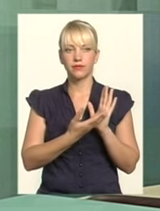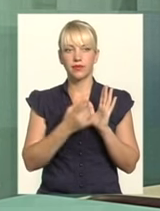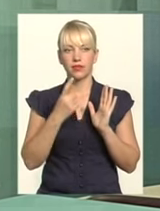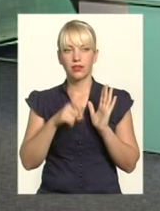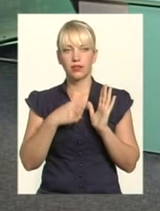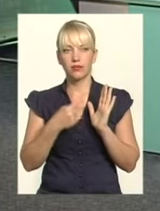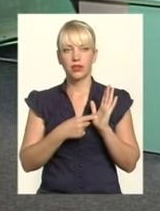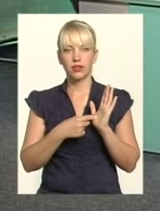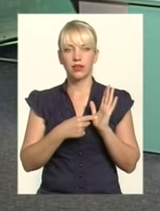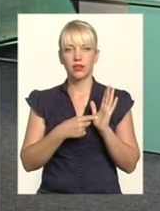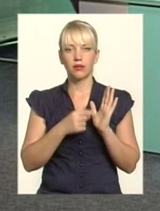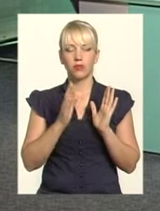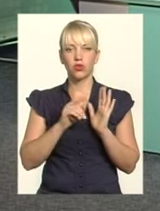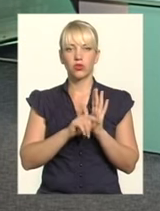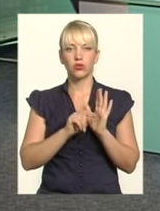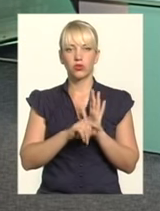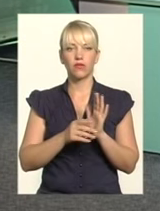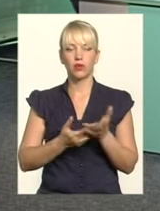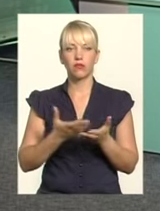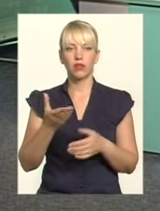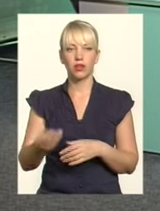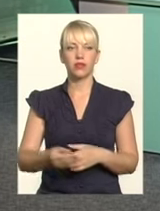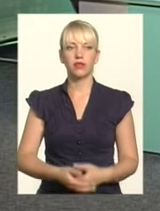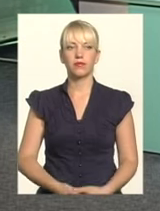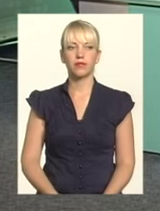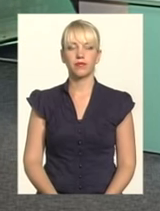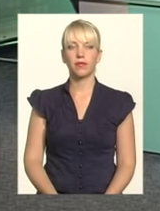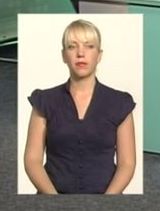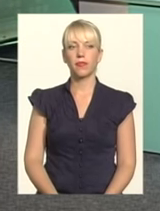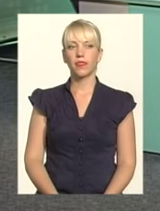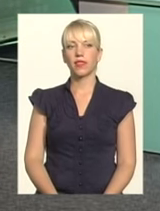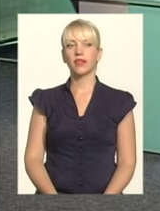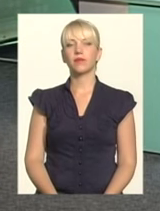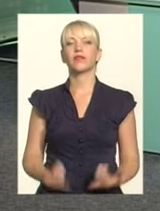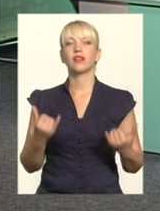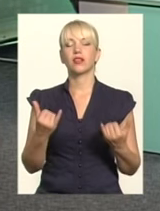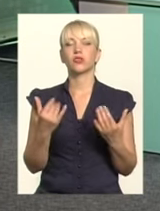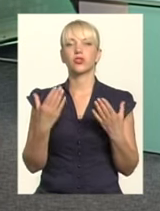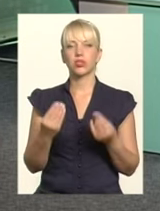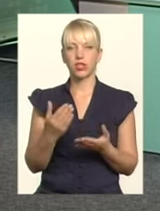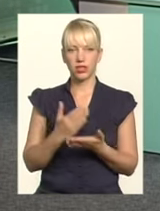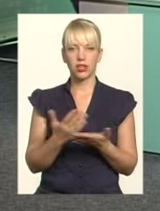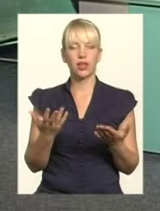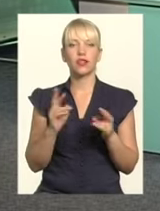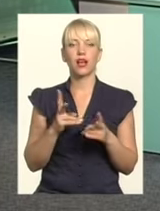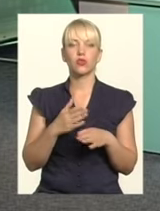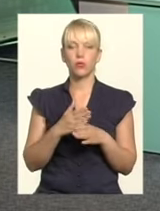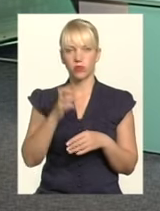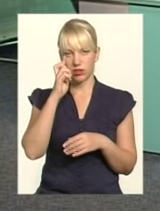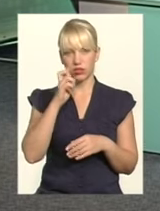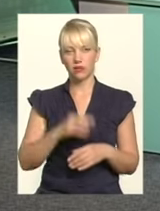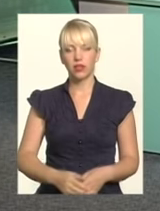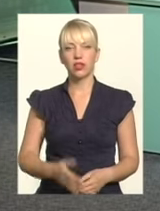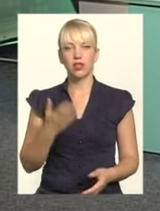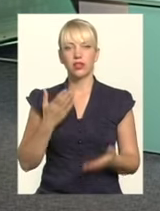120 квадратів, то питання буде стосовно оплати, то... На сьогоднішній день багато. Є механізм, тобто, якимось чином допомогти, держава, чи ні? Держава, як кажу,